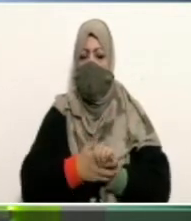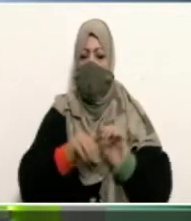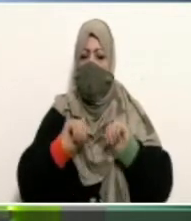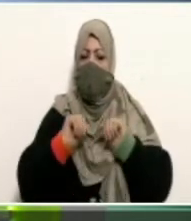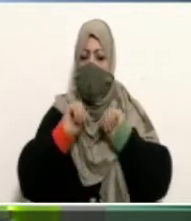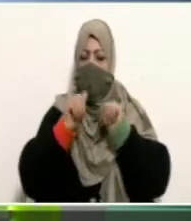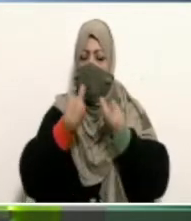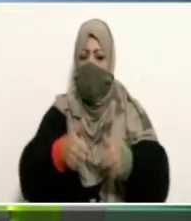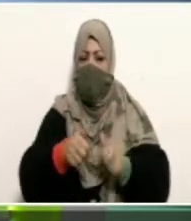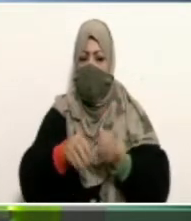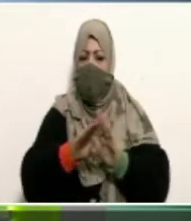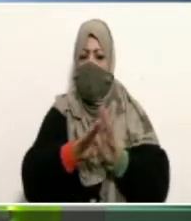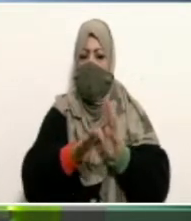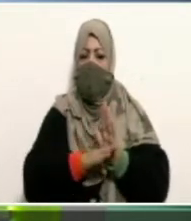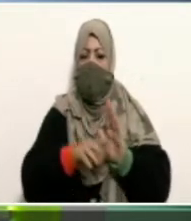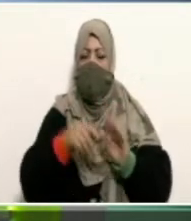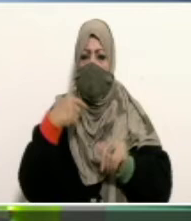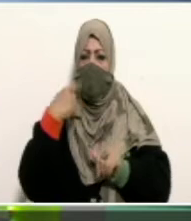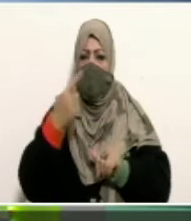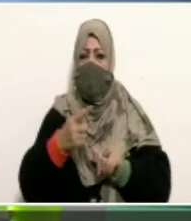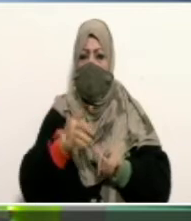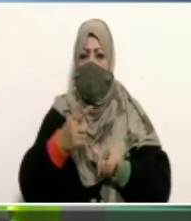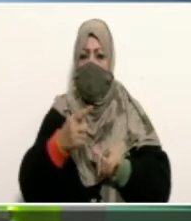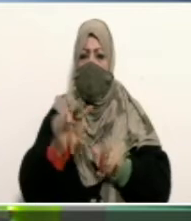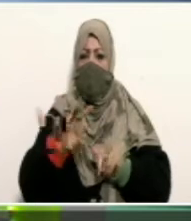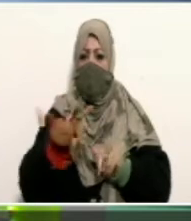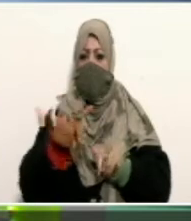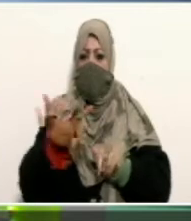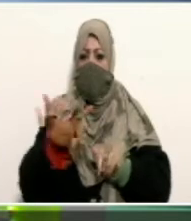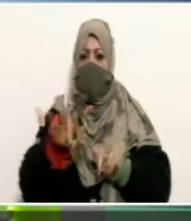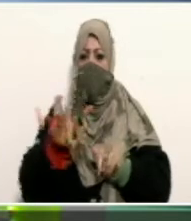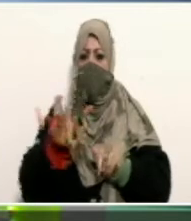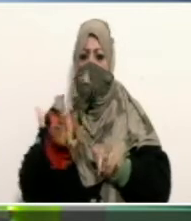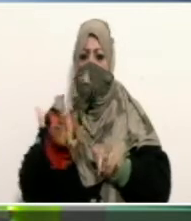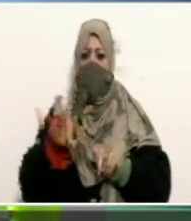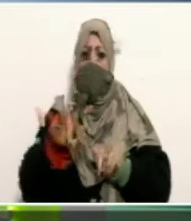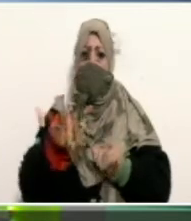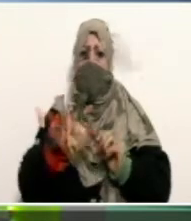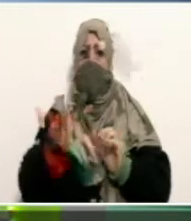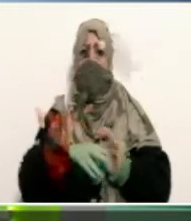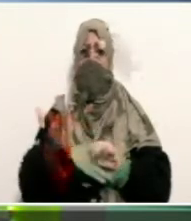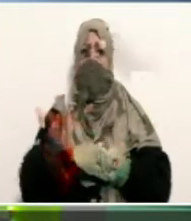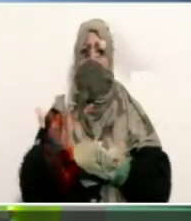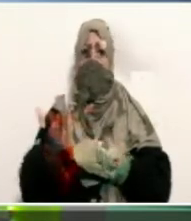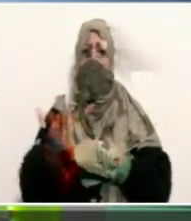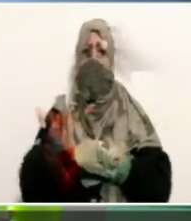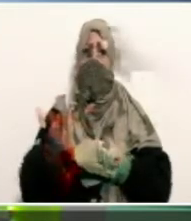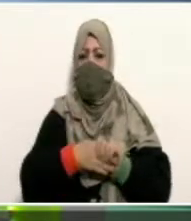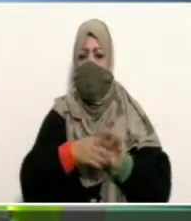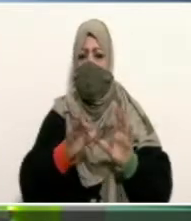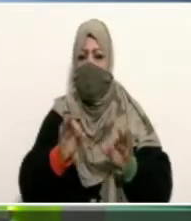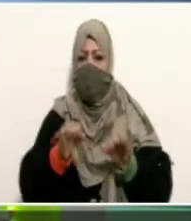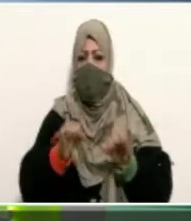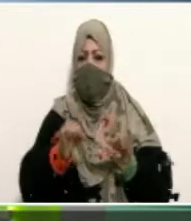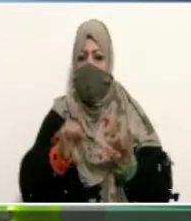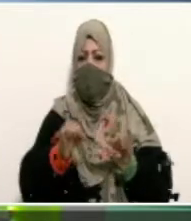مخلفين بالنسبه لي. يعني اشترطوا عليك مثلا في المهر وكذا شروط؟